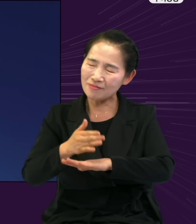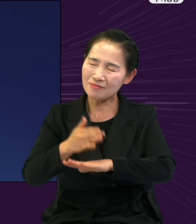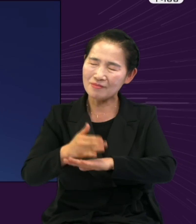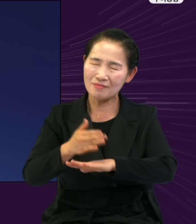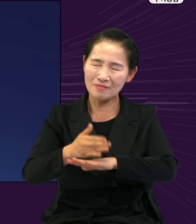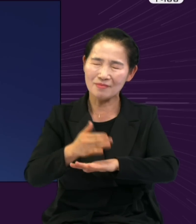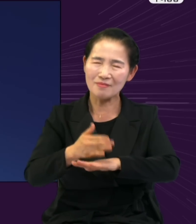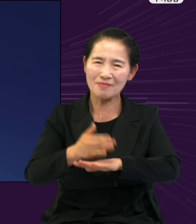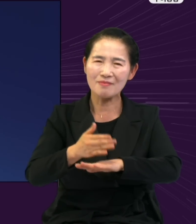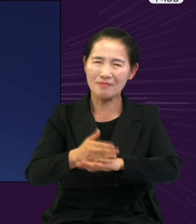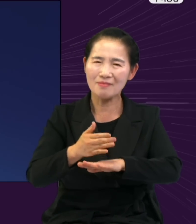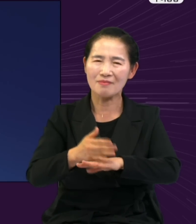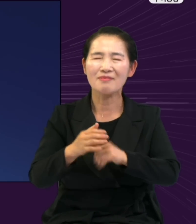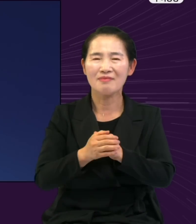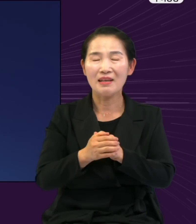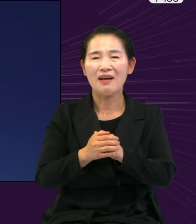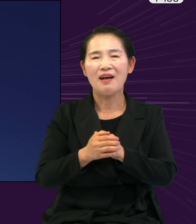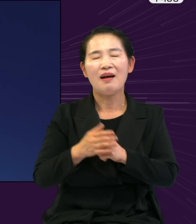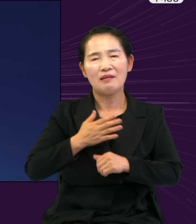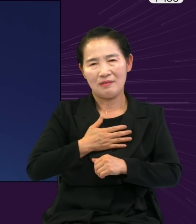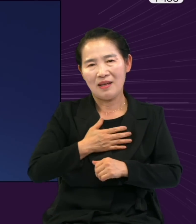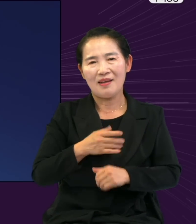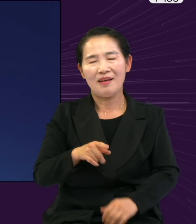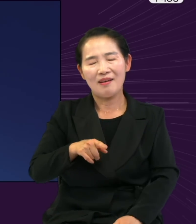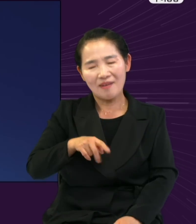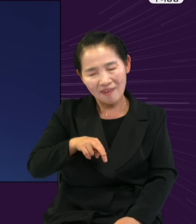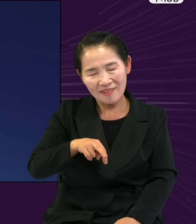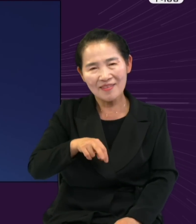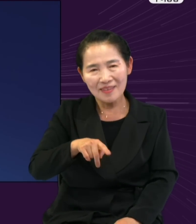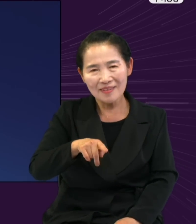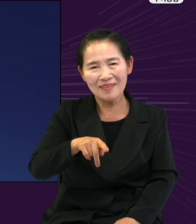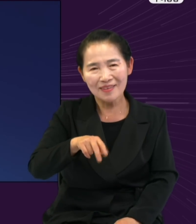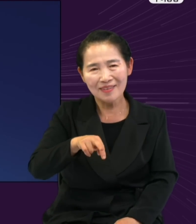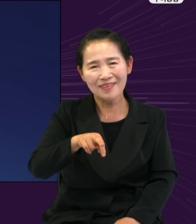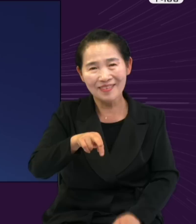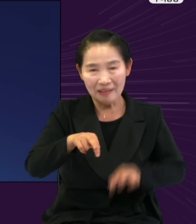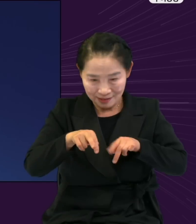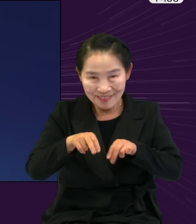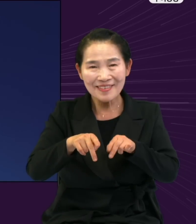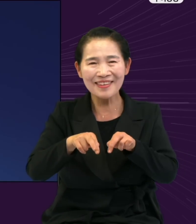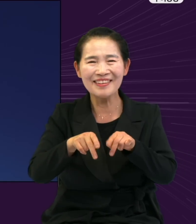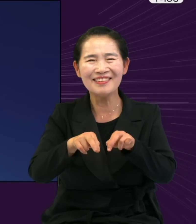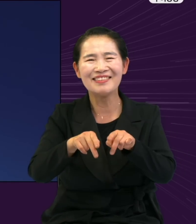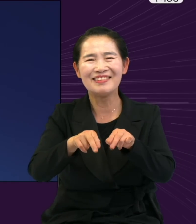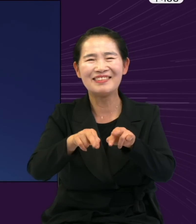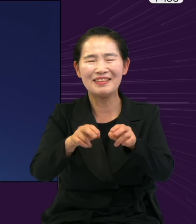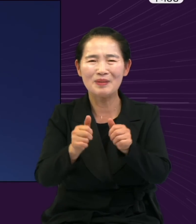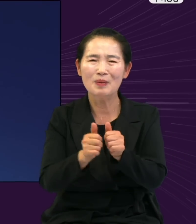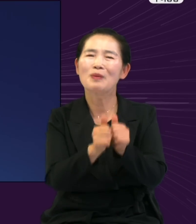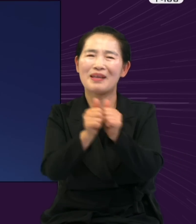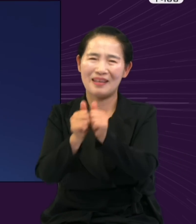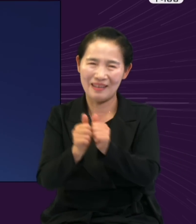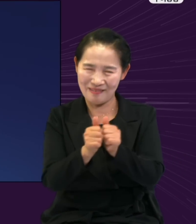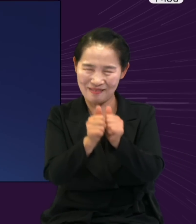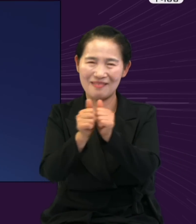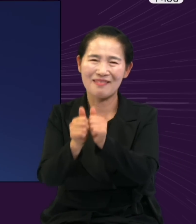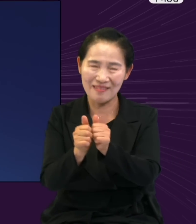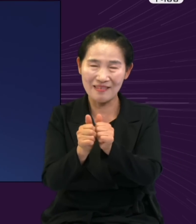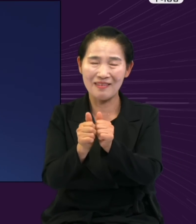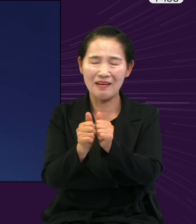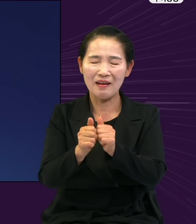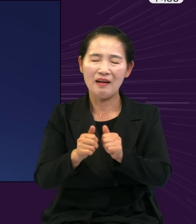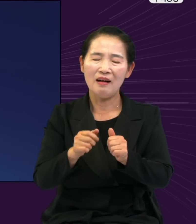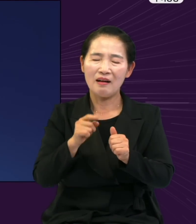하나님께서는 정말 제가 걷는 모든 걸음에 아버지처럼 동행해 주셨습니다. 그 시간을 어떻게 견뎌낼